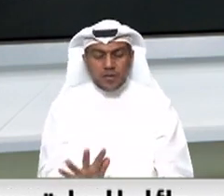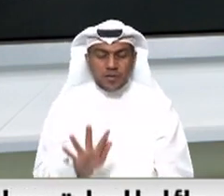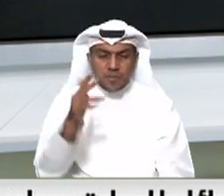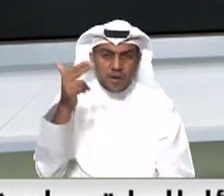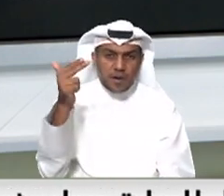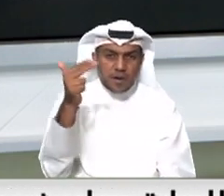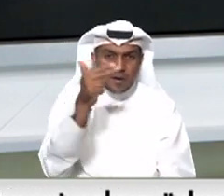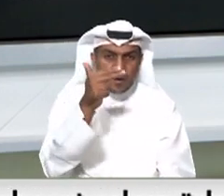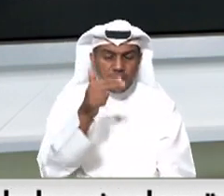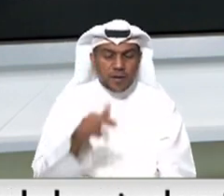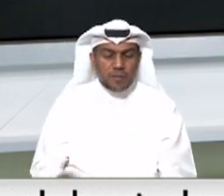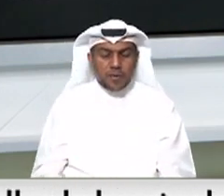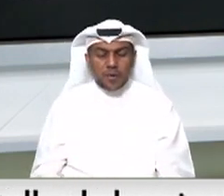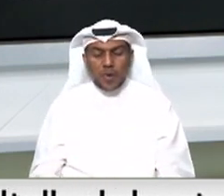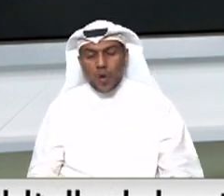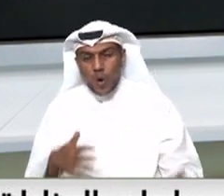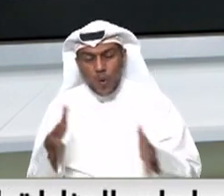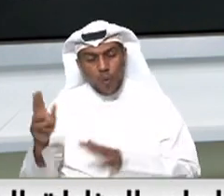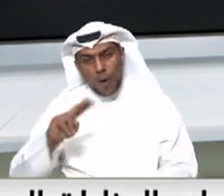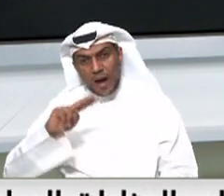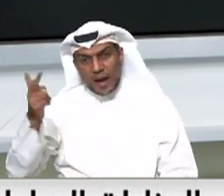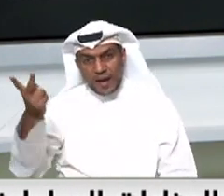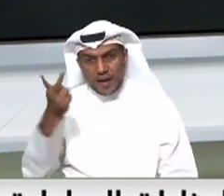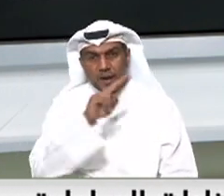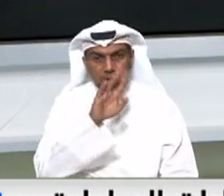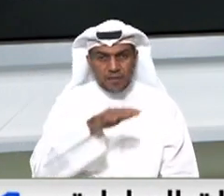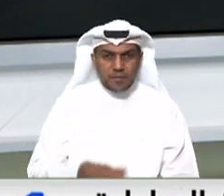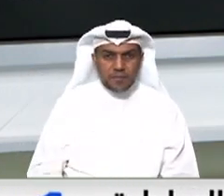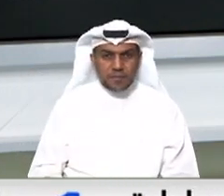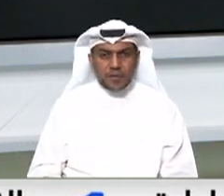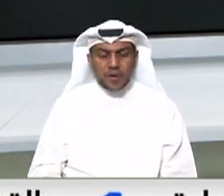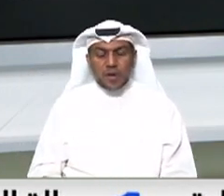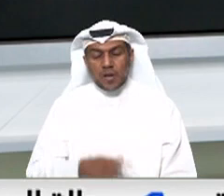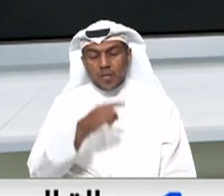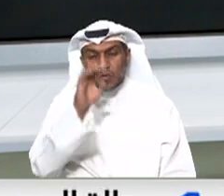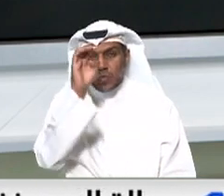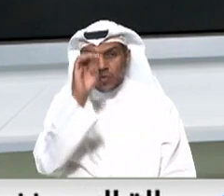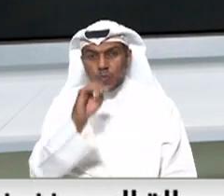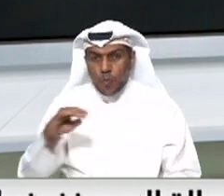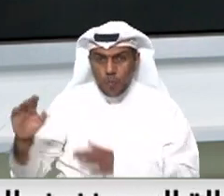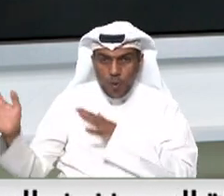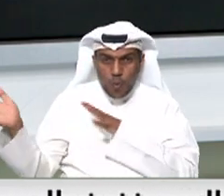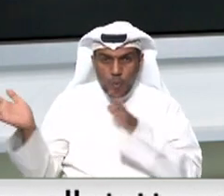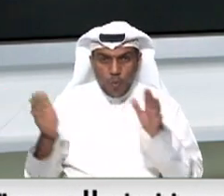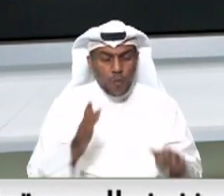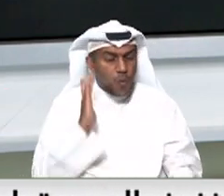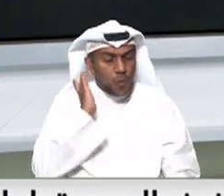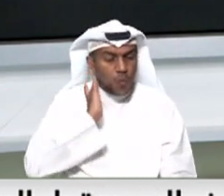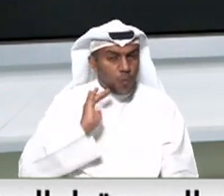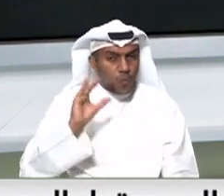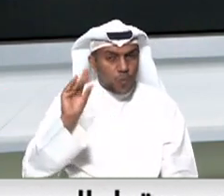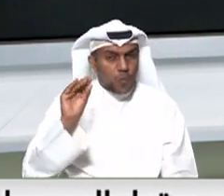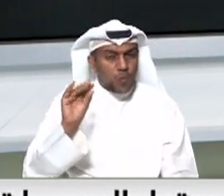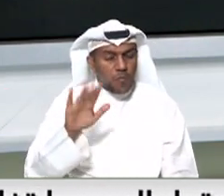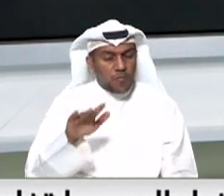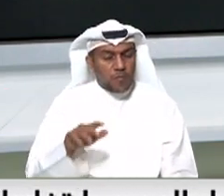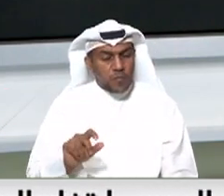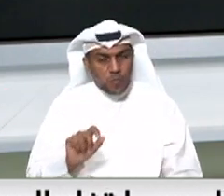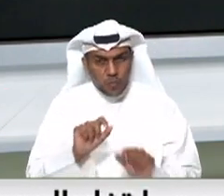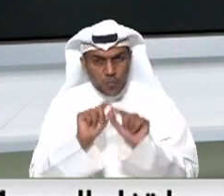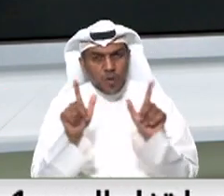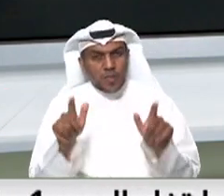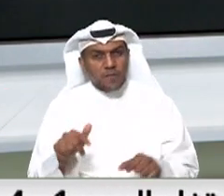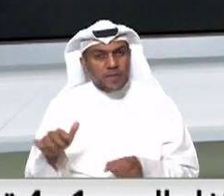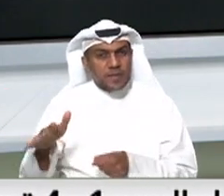متقلبه الاتجاه اثناء تقلب اتجاه الرياح يكون هناك فرص للهواء الكوس احيانا والاحساس برطوبه يكون ملحوظه اكثر على المناطق الساحليه